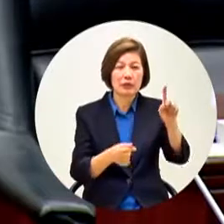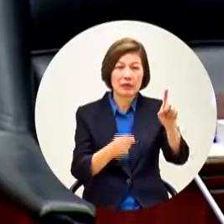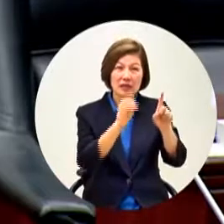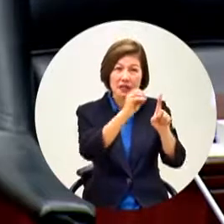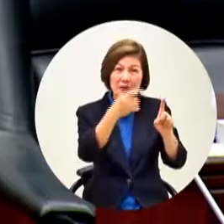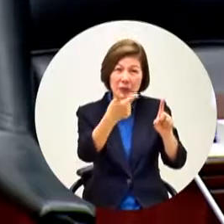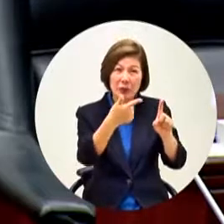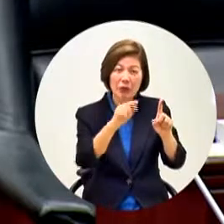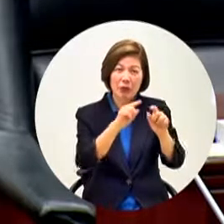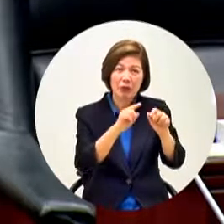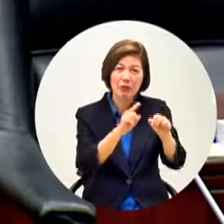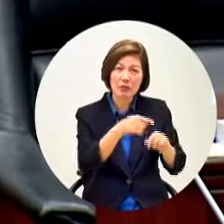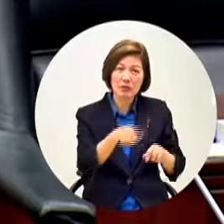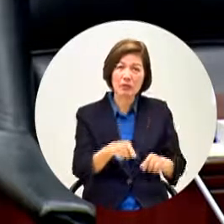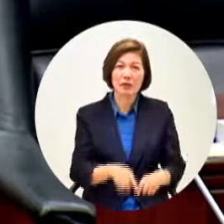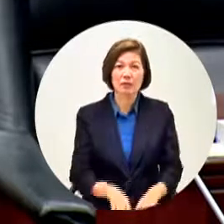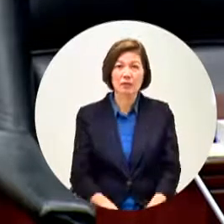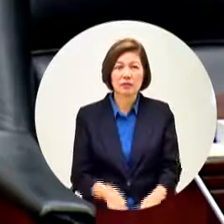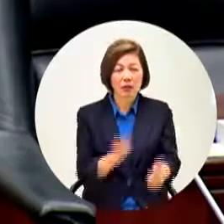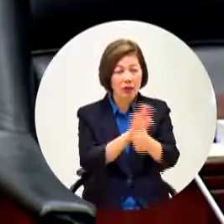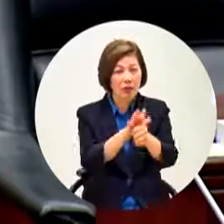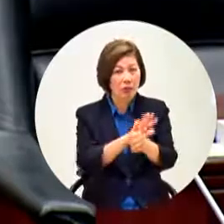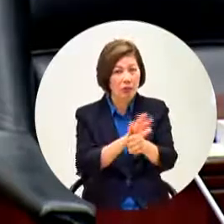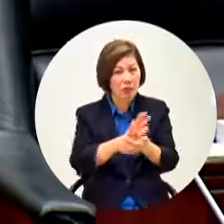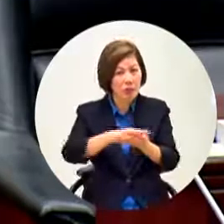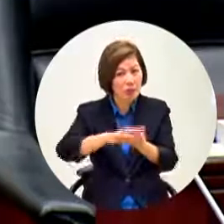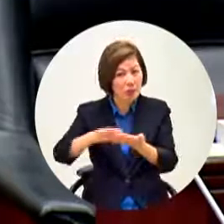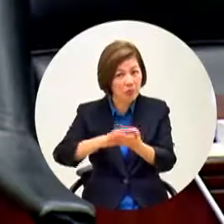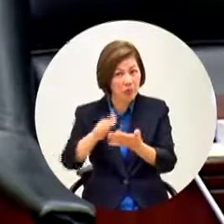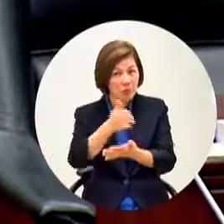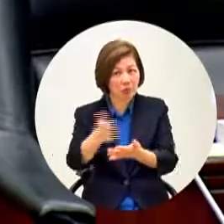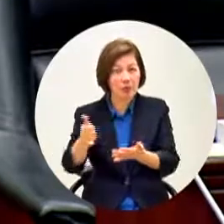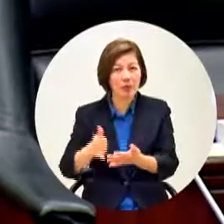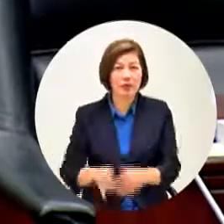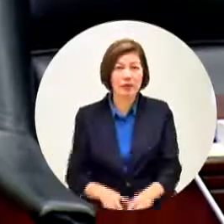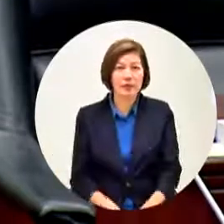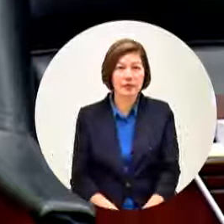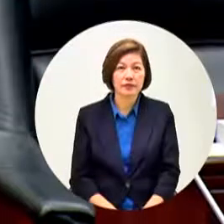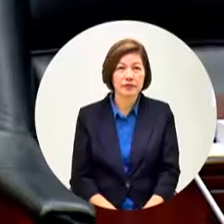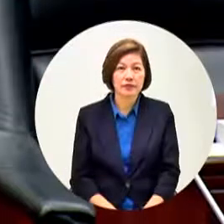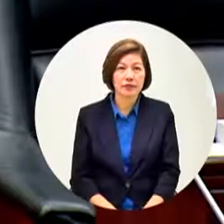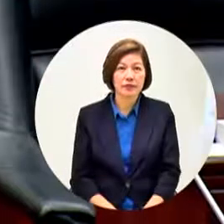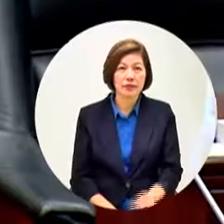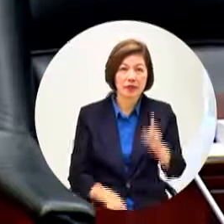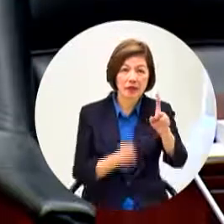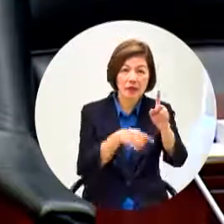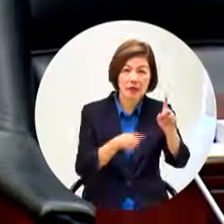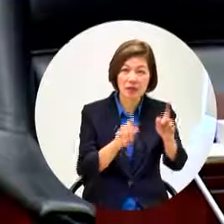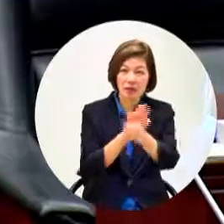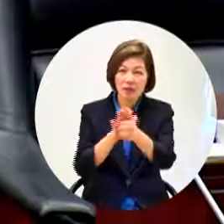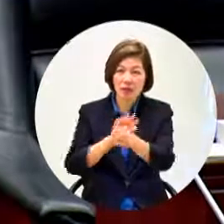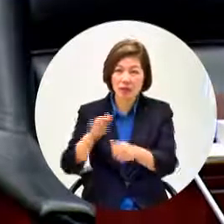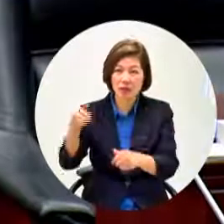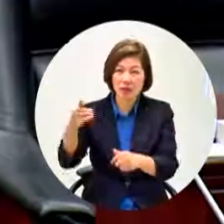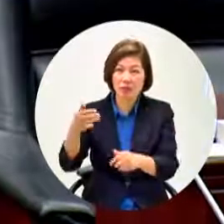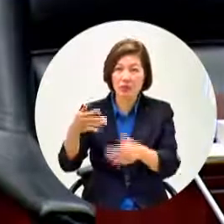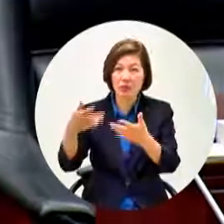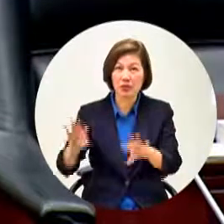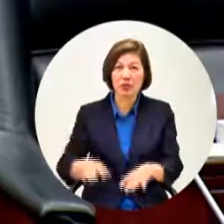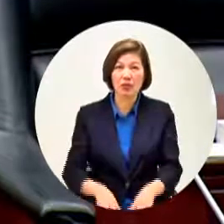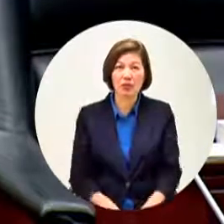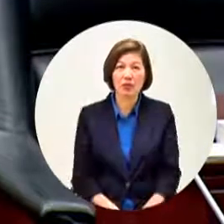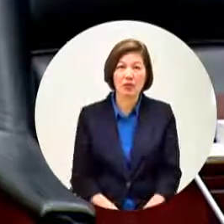例服务的，你看伊一个等于服务900+个，按鸟枪区服